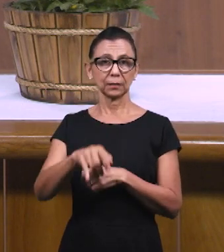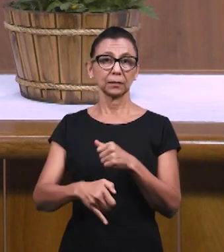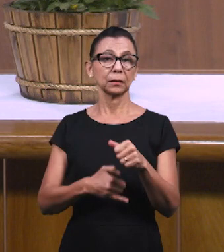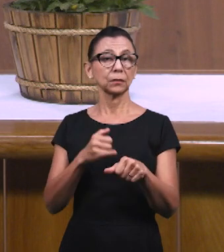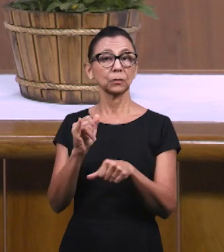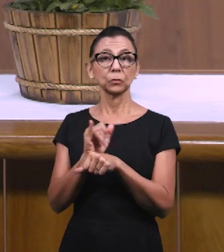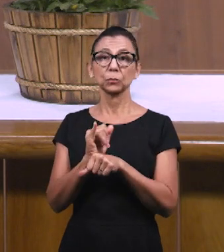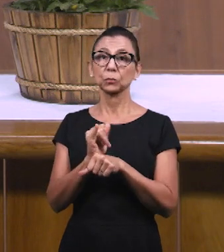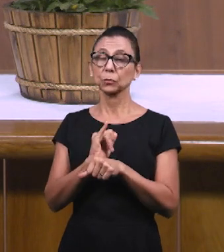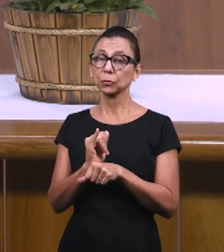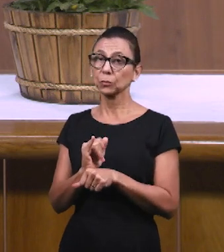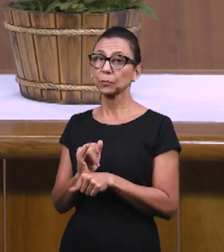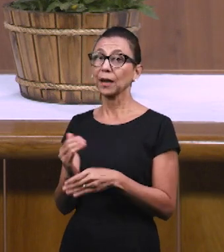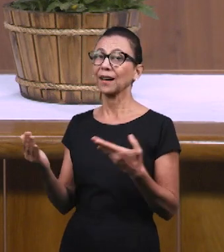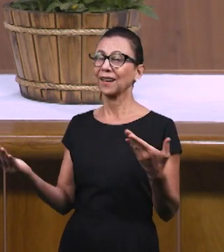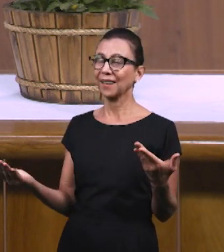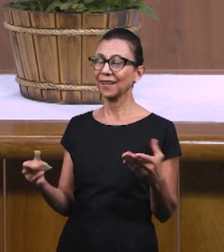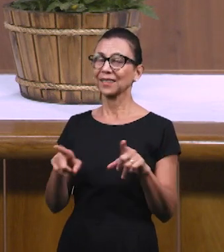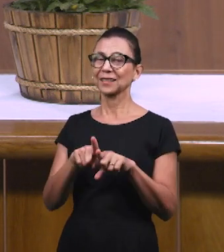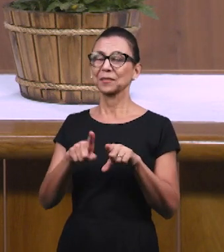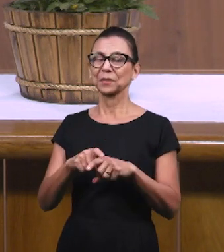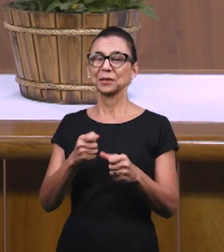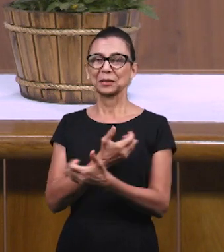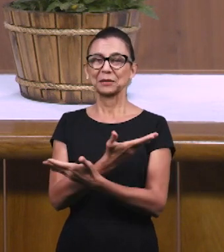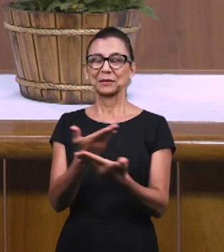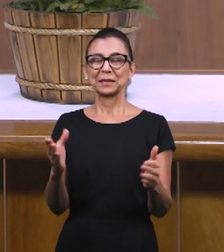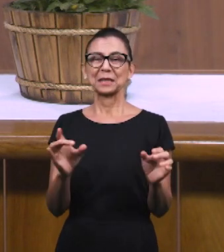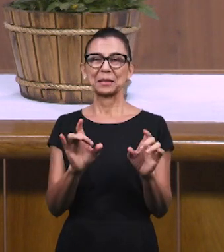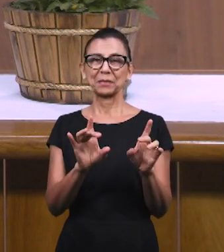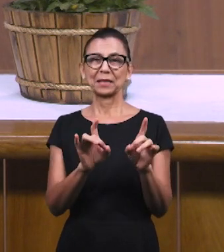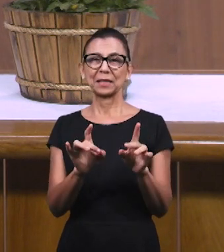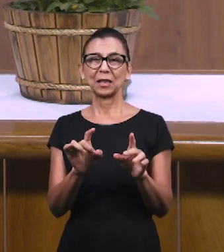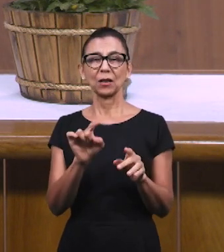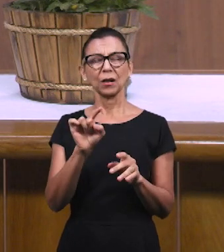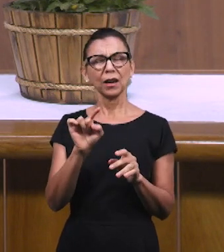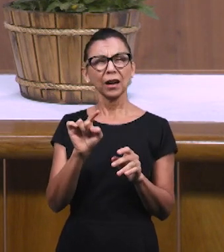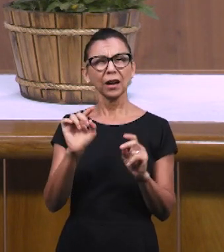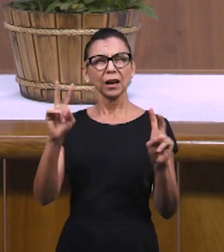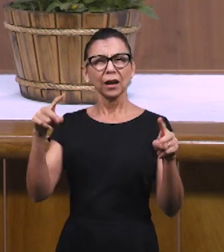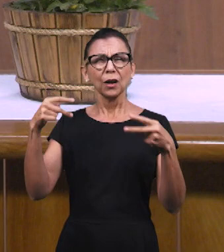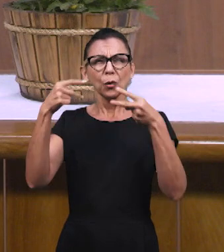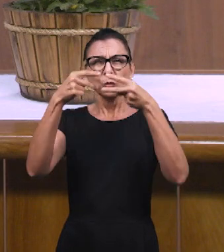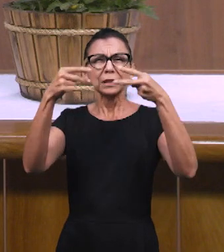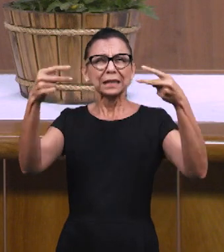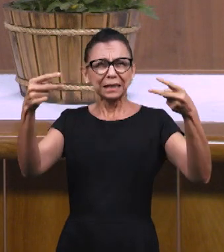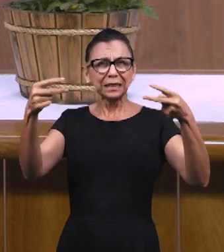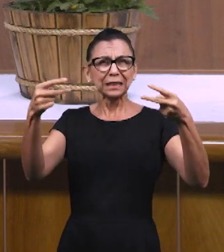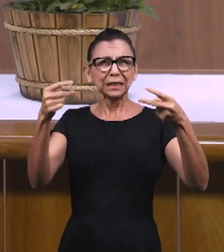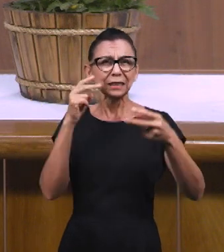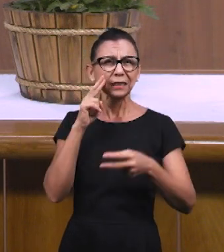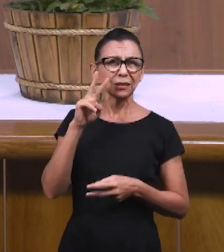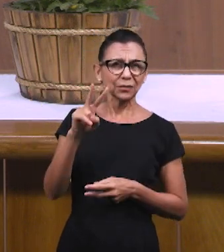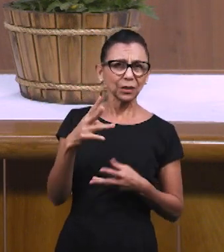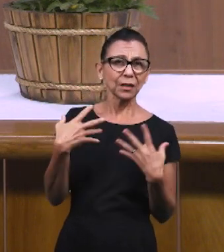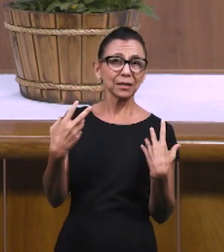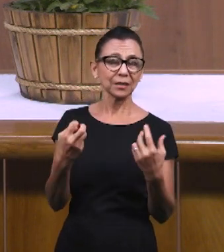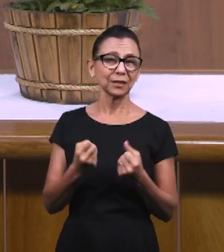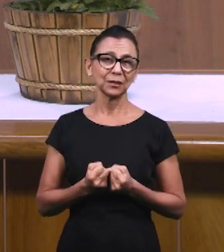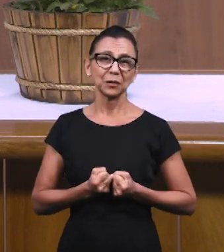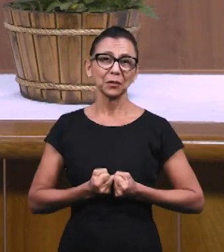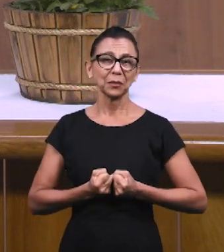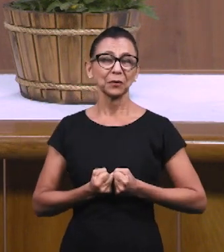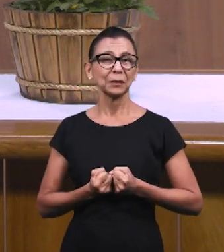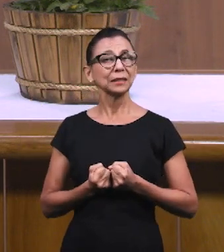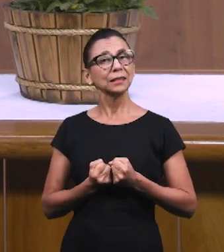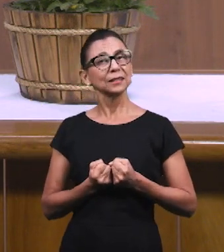YouTube. Et je veux faire une salutation spéciale aussi pour vous qui avez reçu une invitation de la forme d'un lien pour